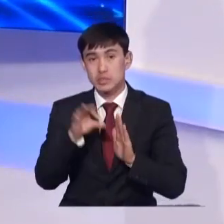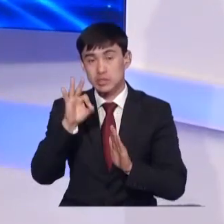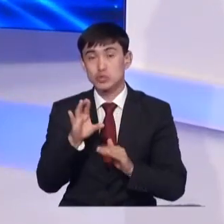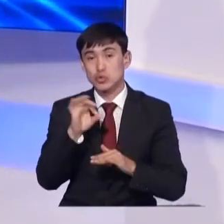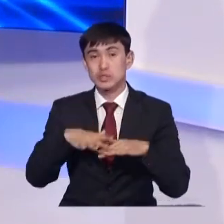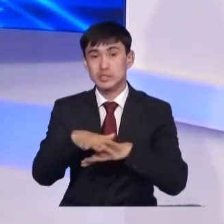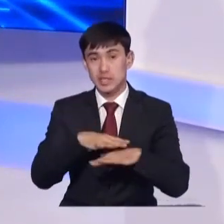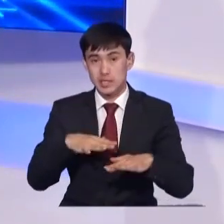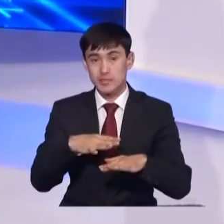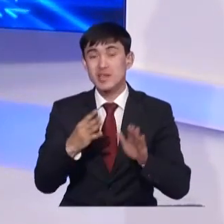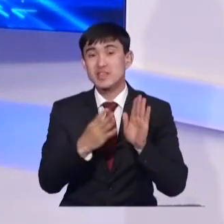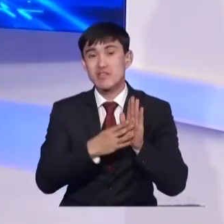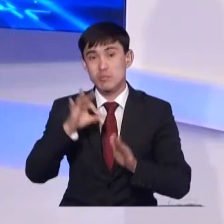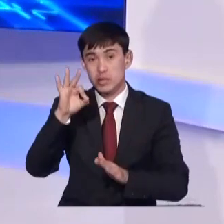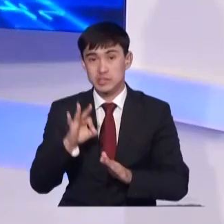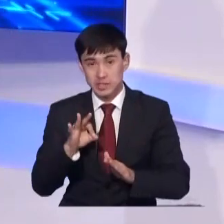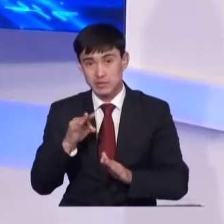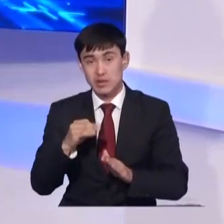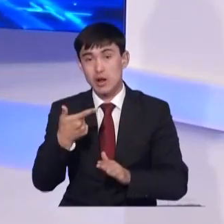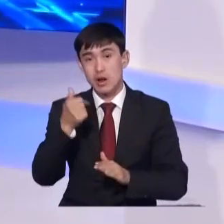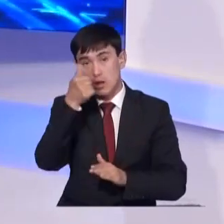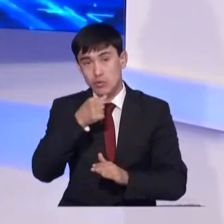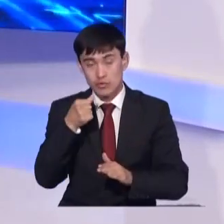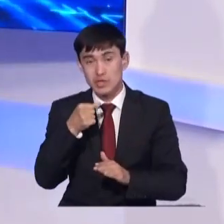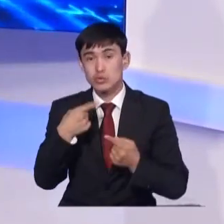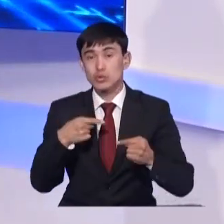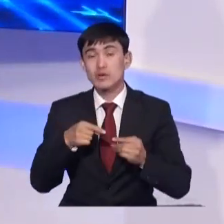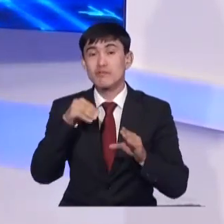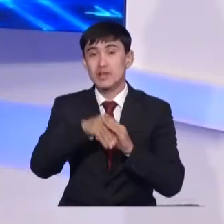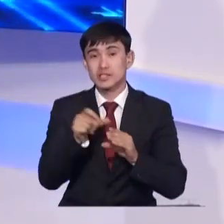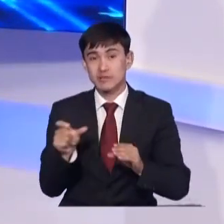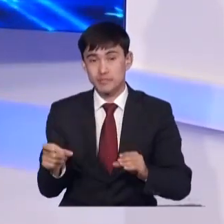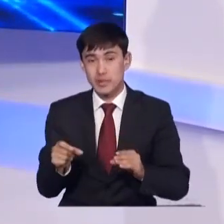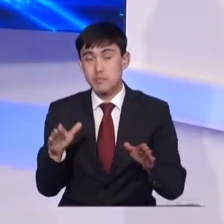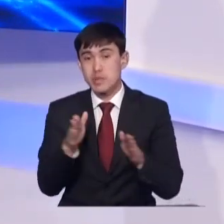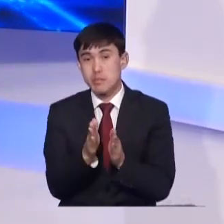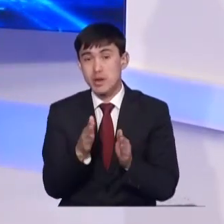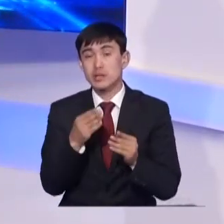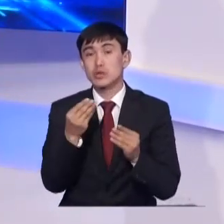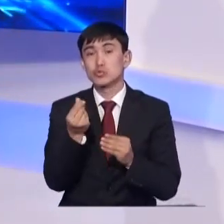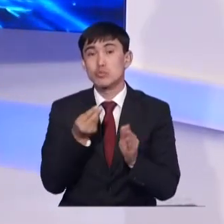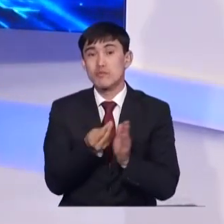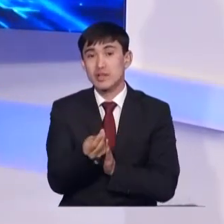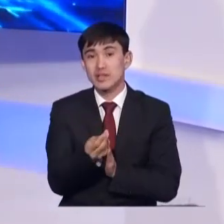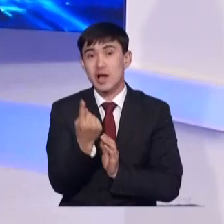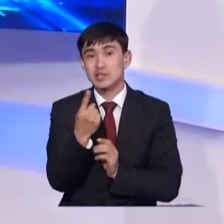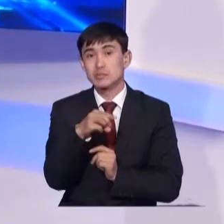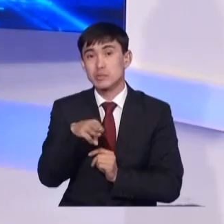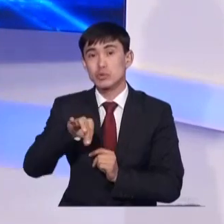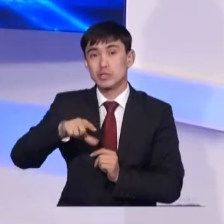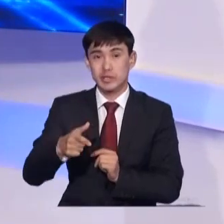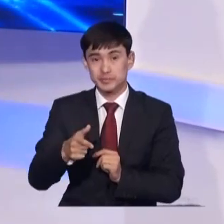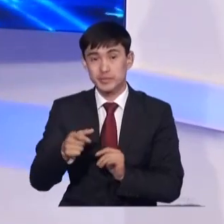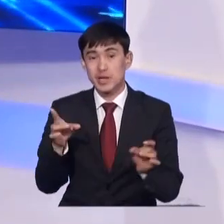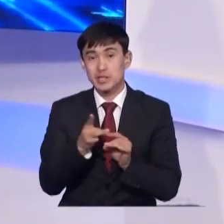уязвимых слоёв населения и годовых для остальных вкладчиков минимальная сумма вклада не менее 1 милна